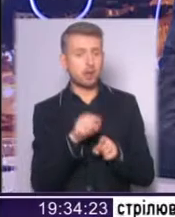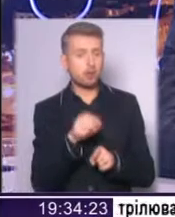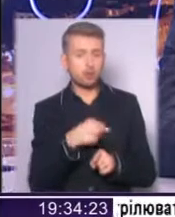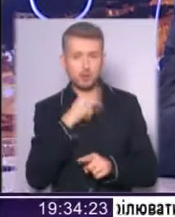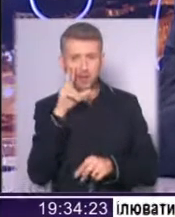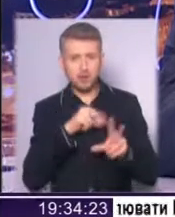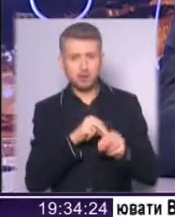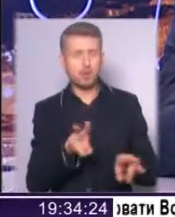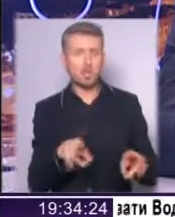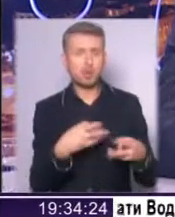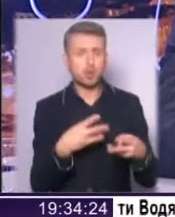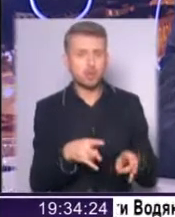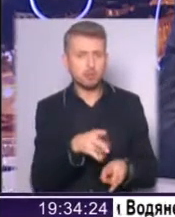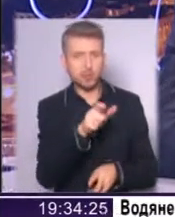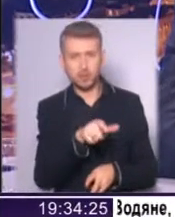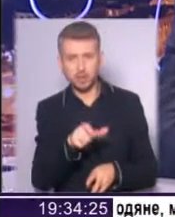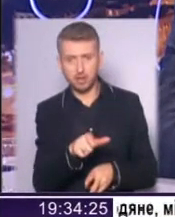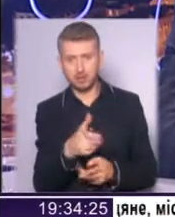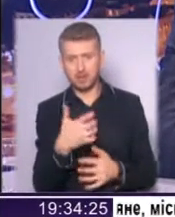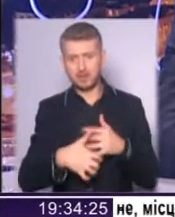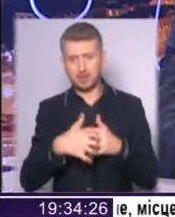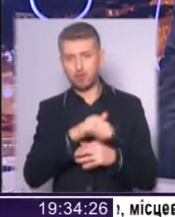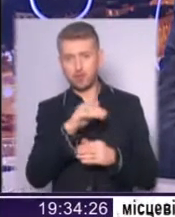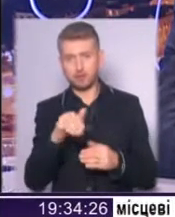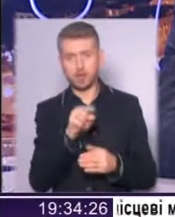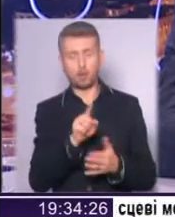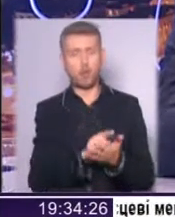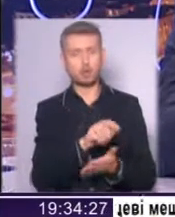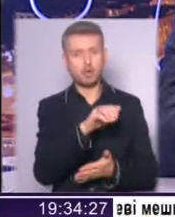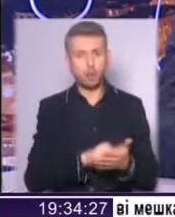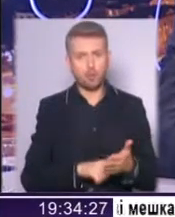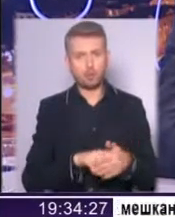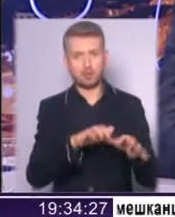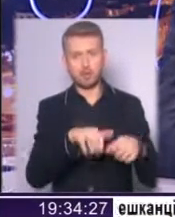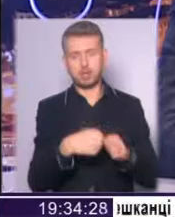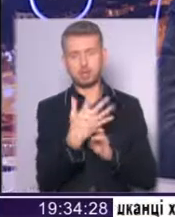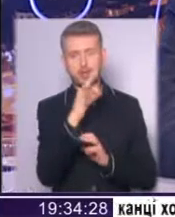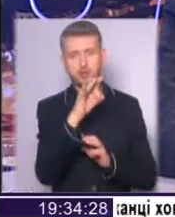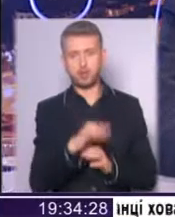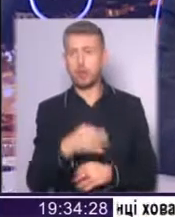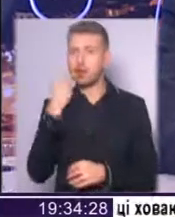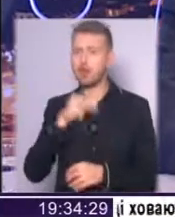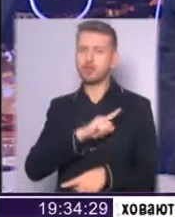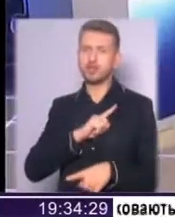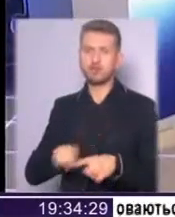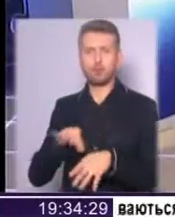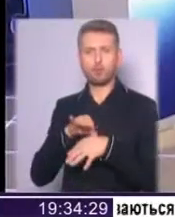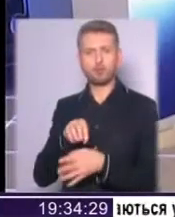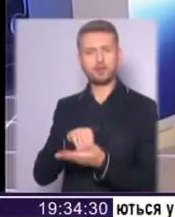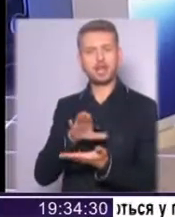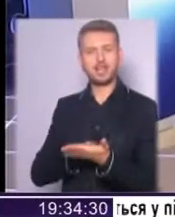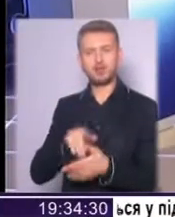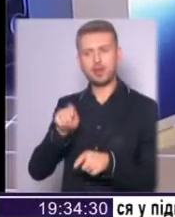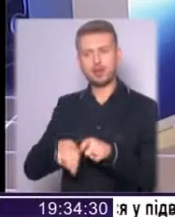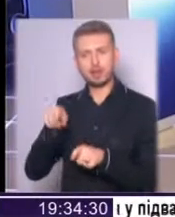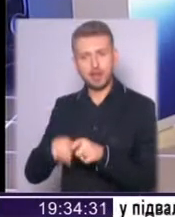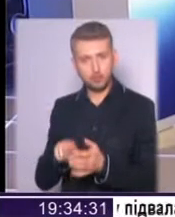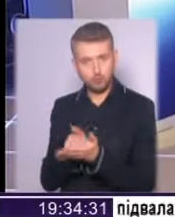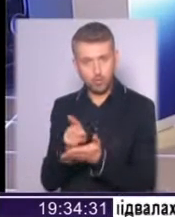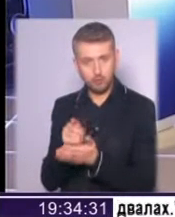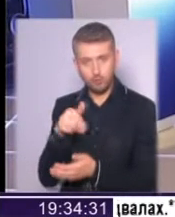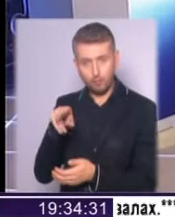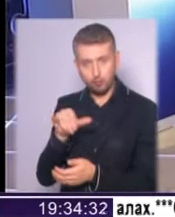війну перекласти не на людей, а на олігархів. Але це нас знову ніхто не послухав, закон ще є, його можна проголосувати будь-яку хвилину. Тих